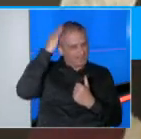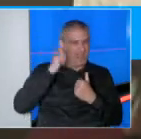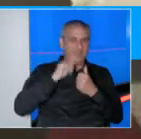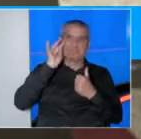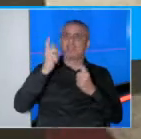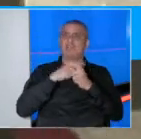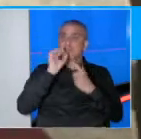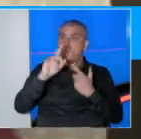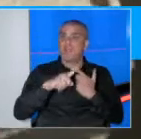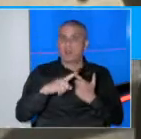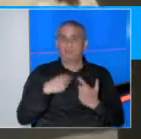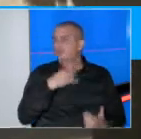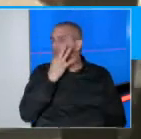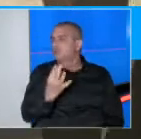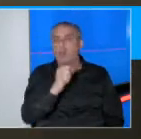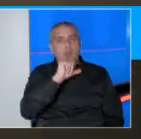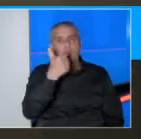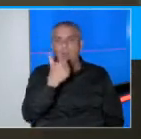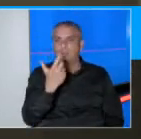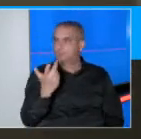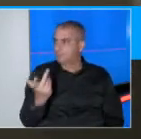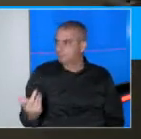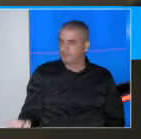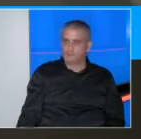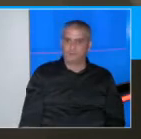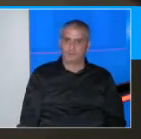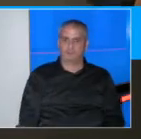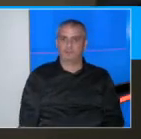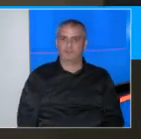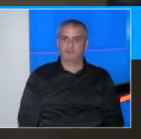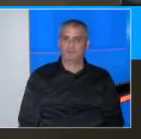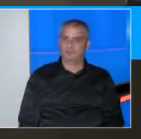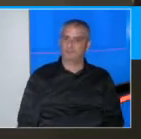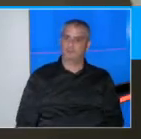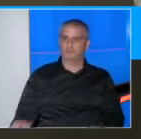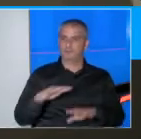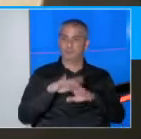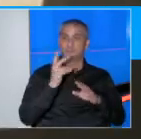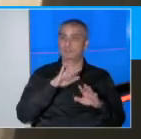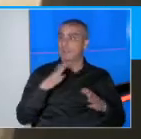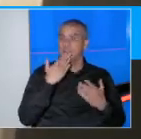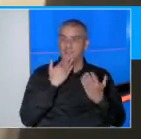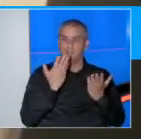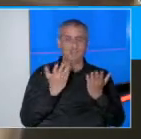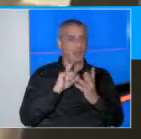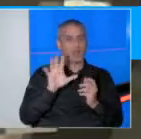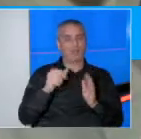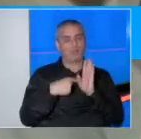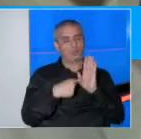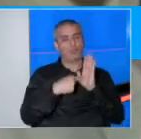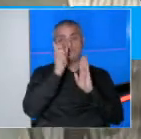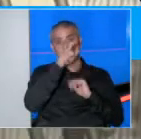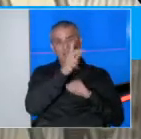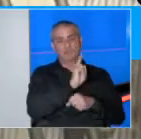המפלגה שלו. יש לנו השאלה, משקל, ואנחנו אומרים לילדי ישראל, אם לא צריך לשים כאן קו. אנחנו אומרים לילדי ישראל, אל תיקחו דוגמה